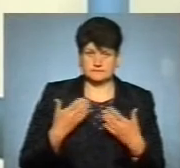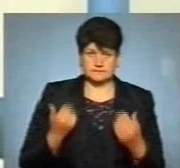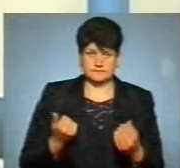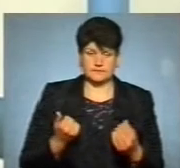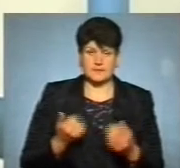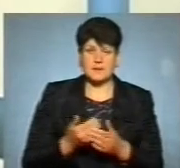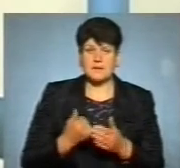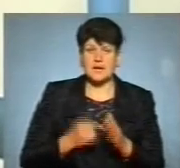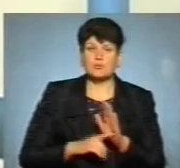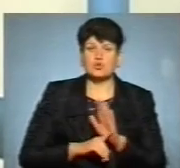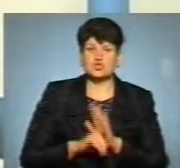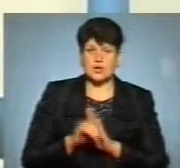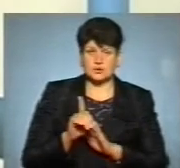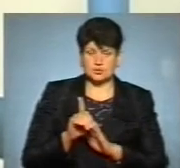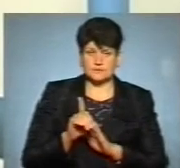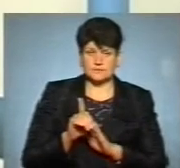перед початком